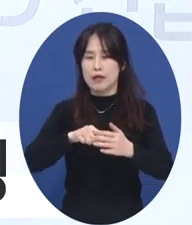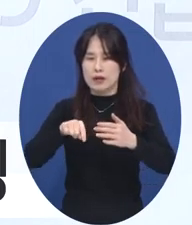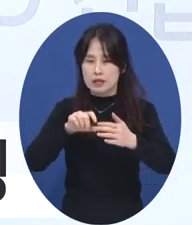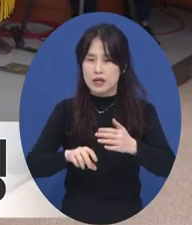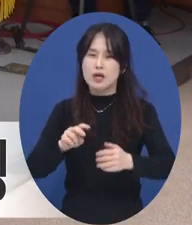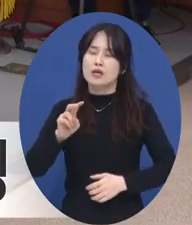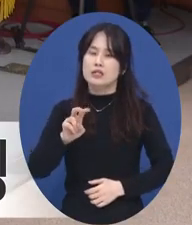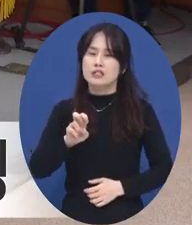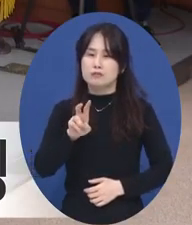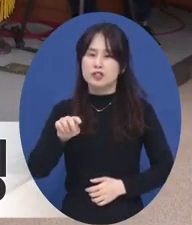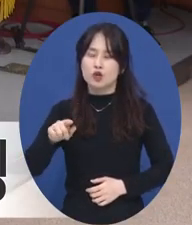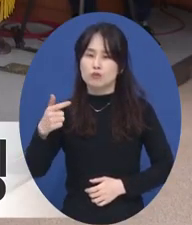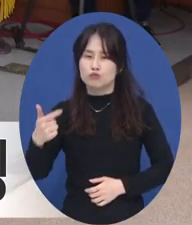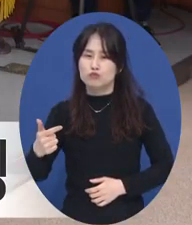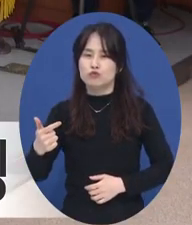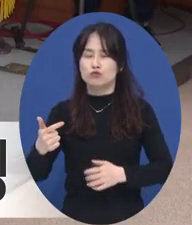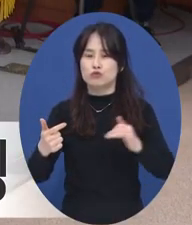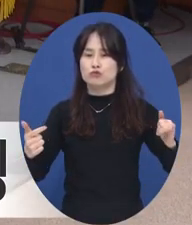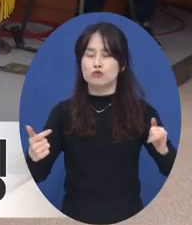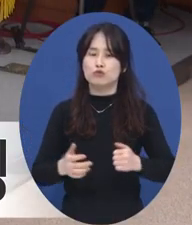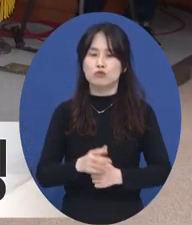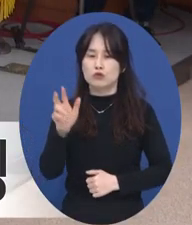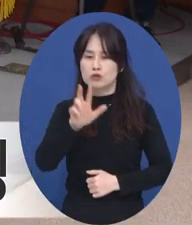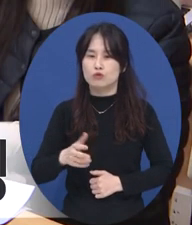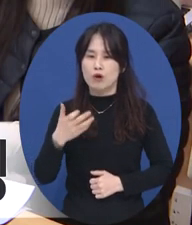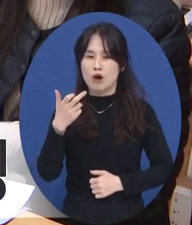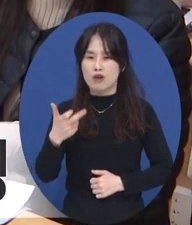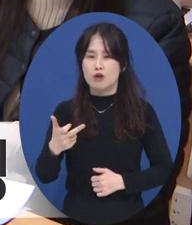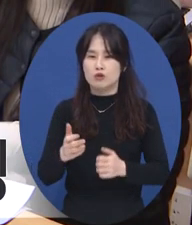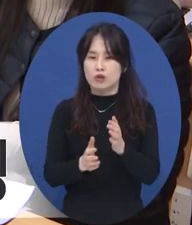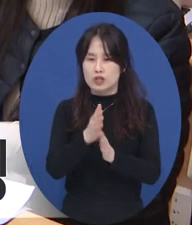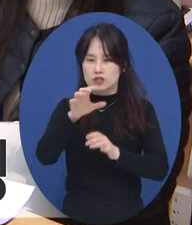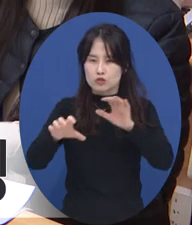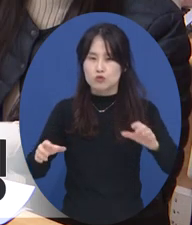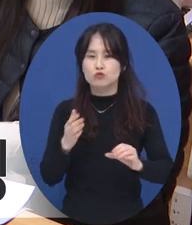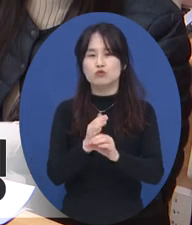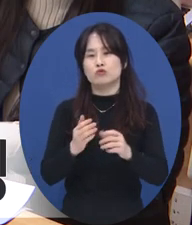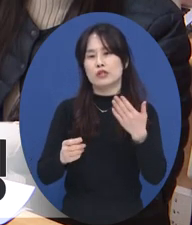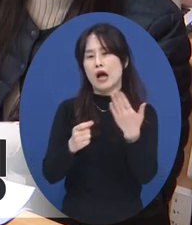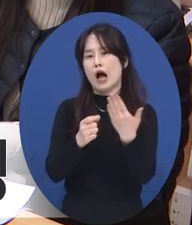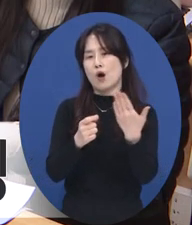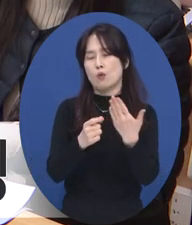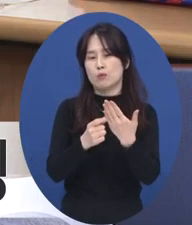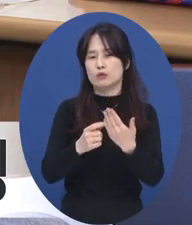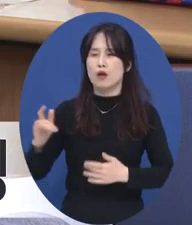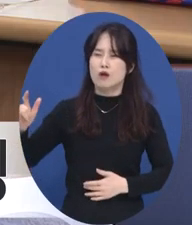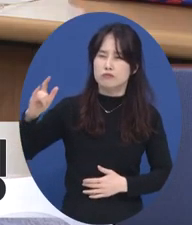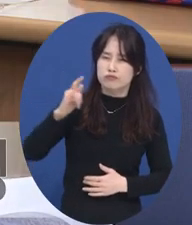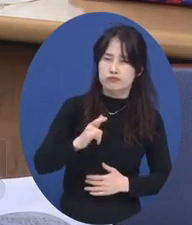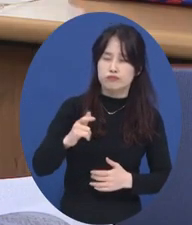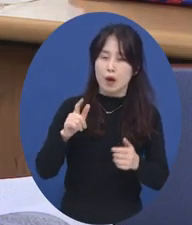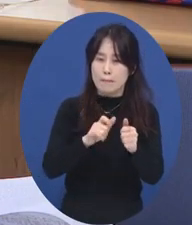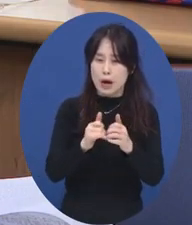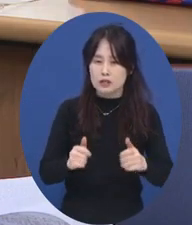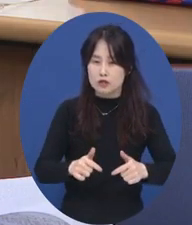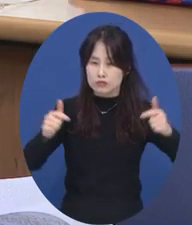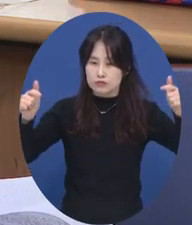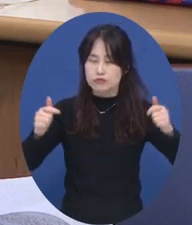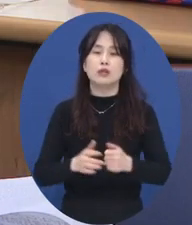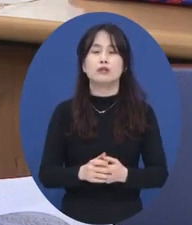22.6 명으로 전국 17개 시 도 중 9번째 입니다 현재 합의 유입으로 인한 확진 사례가 증가할